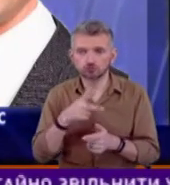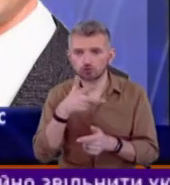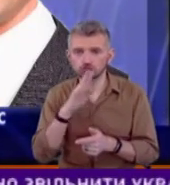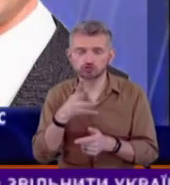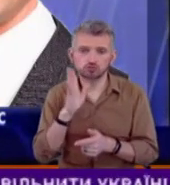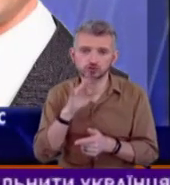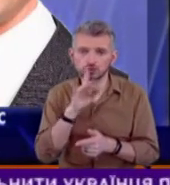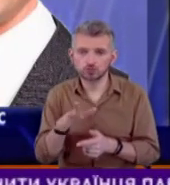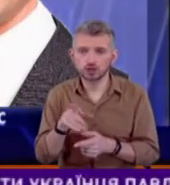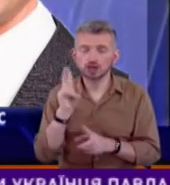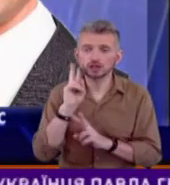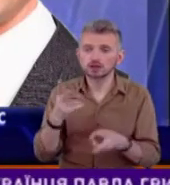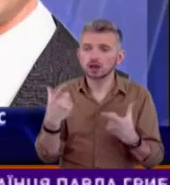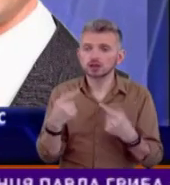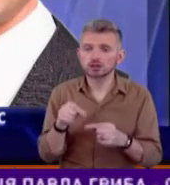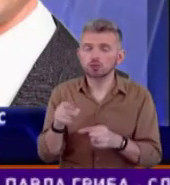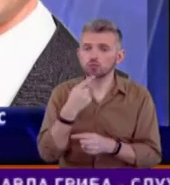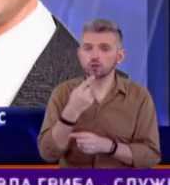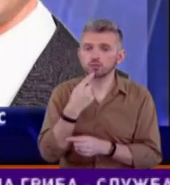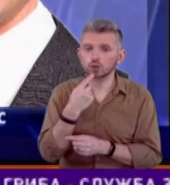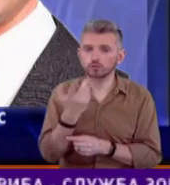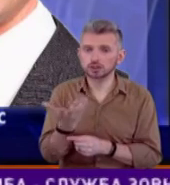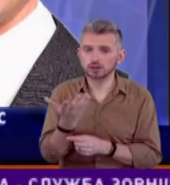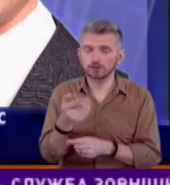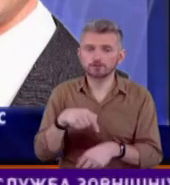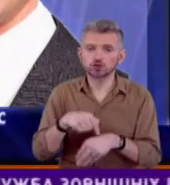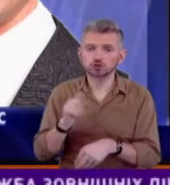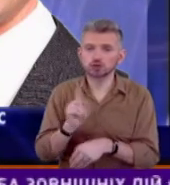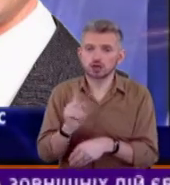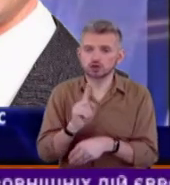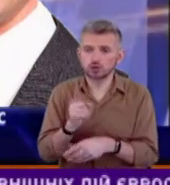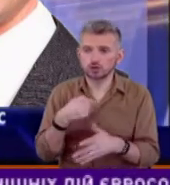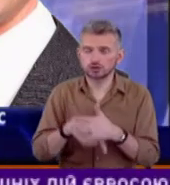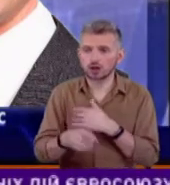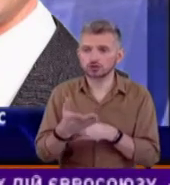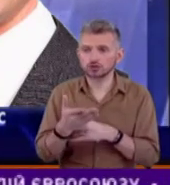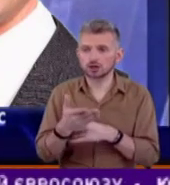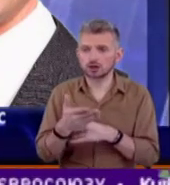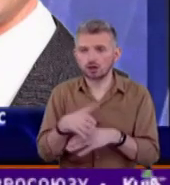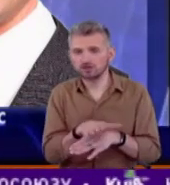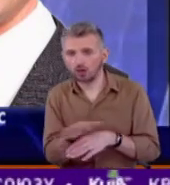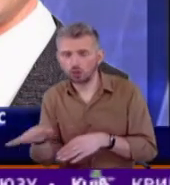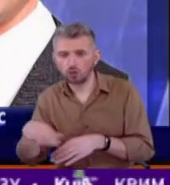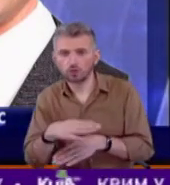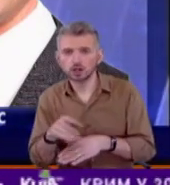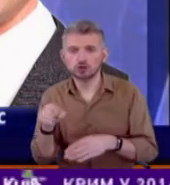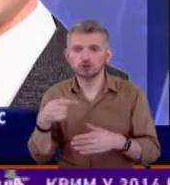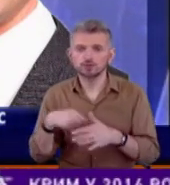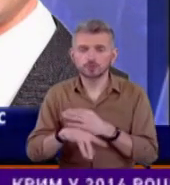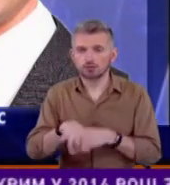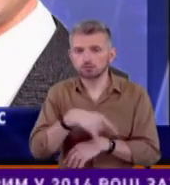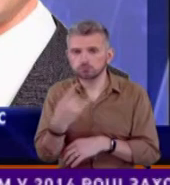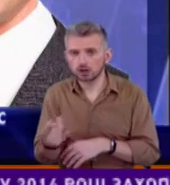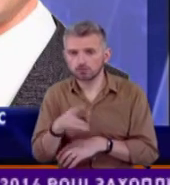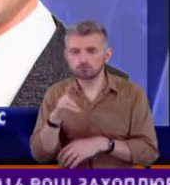2 років, 3, 4. Він не знає, де йому попробувати відчути, що таке занос, знос автомобіля. Що таке перевернутися без